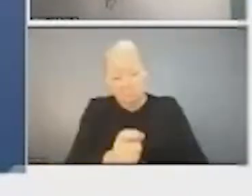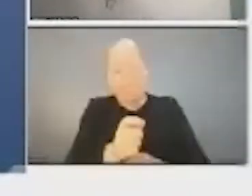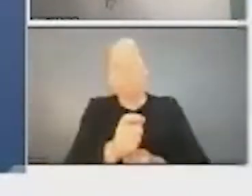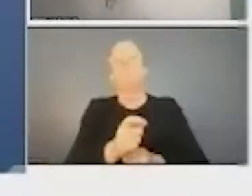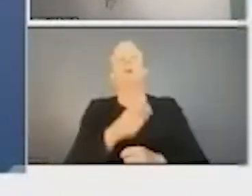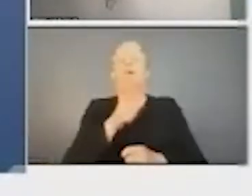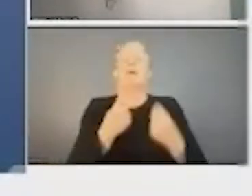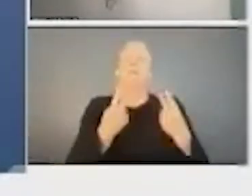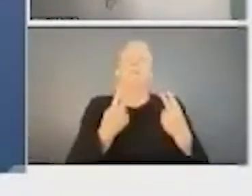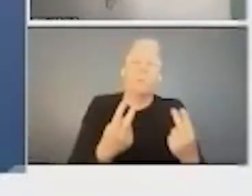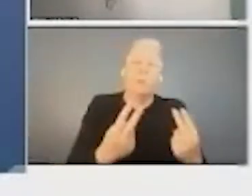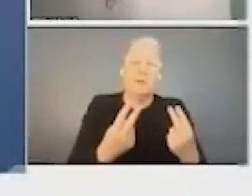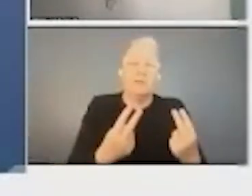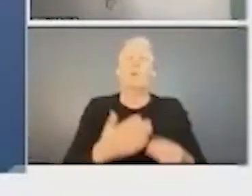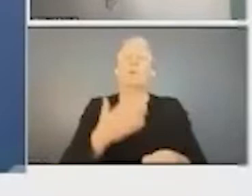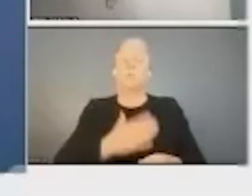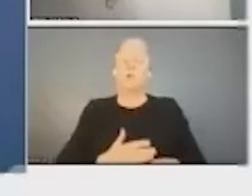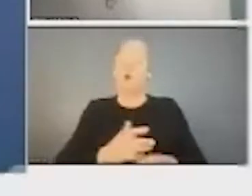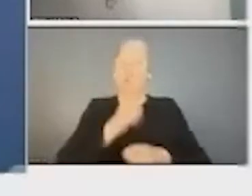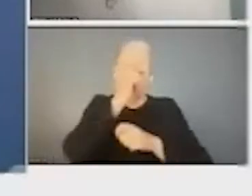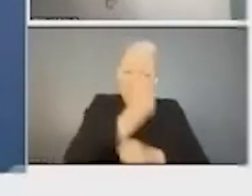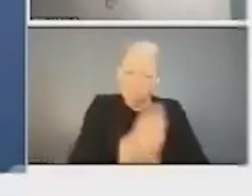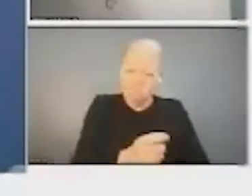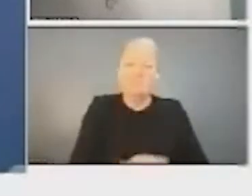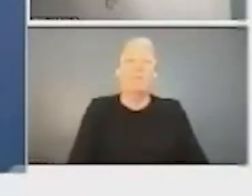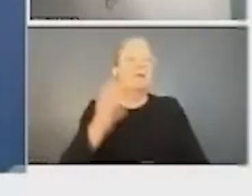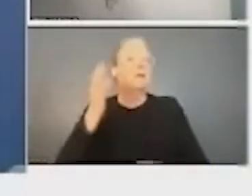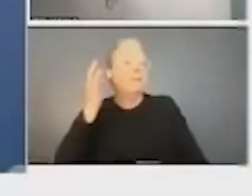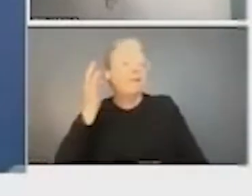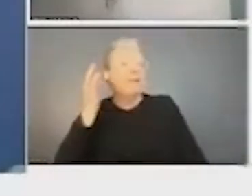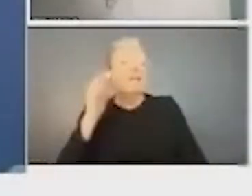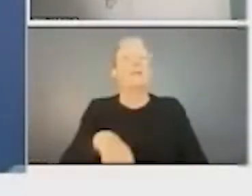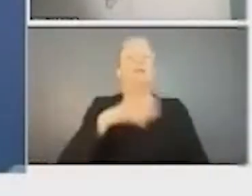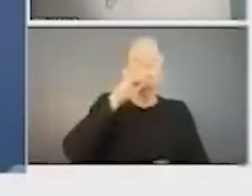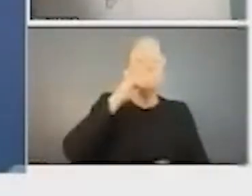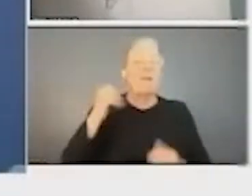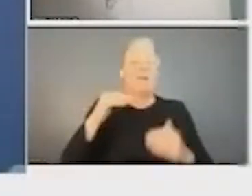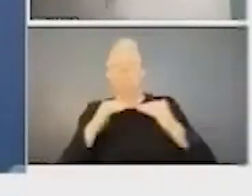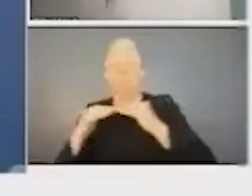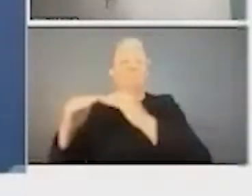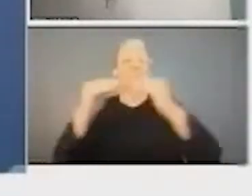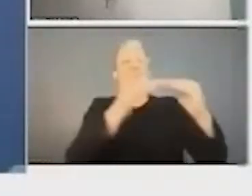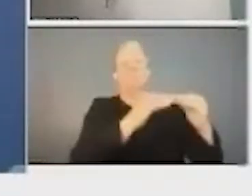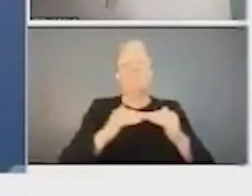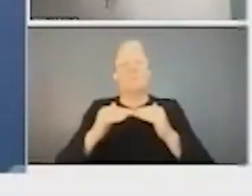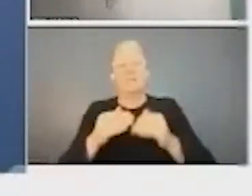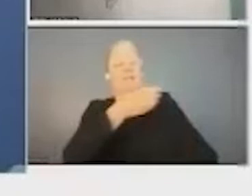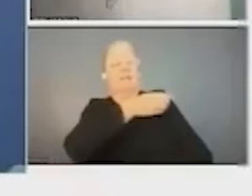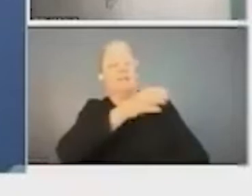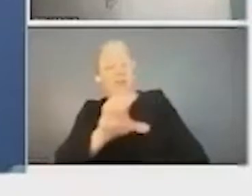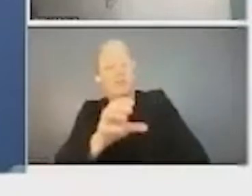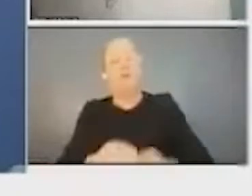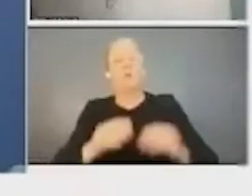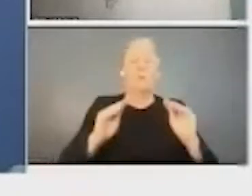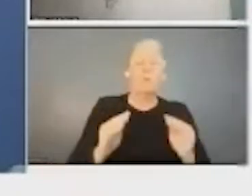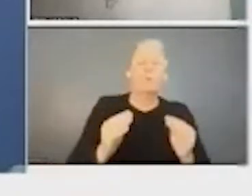أن نعتبر ونتخذ هذا القرار في أن يجب أن نحيي دور المرأة